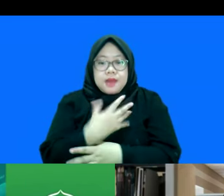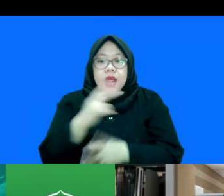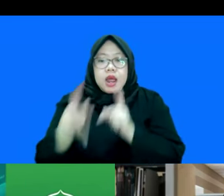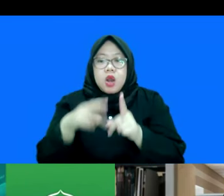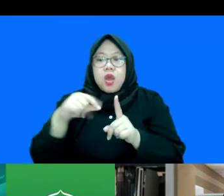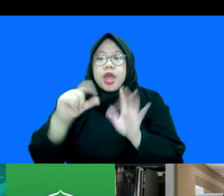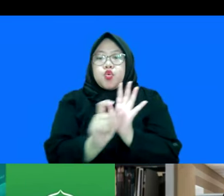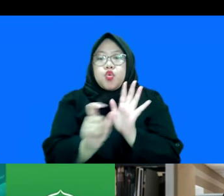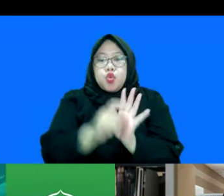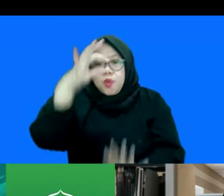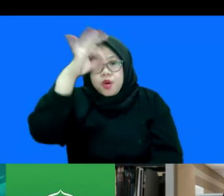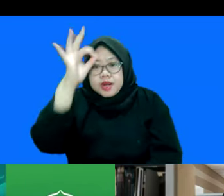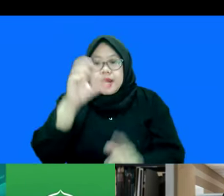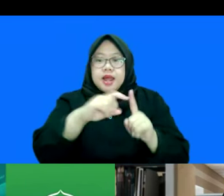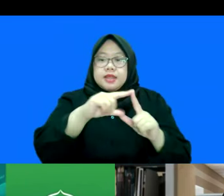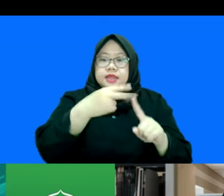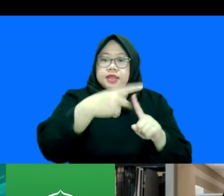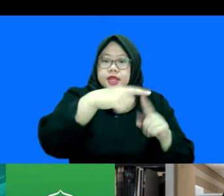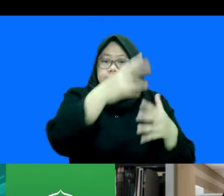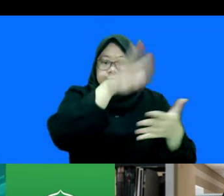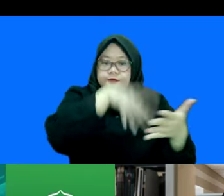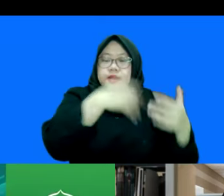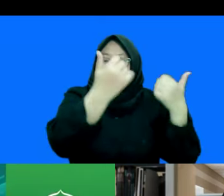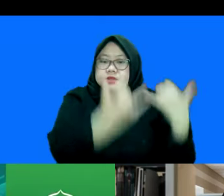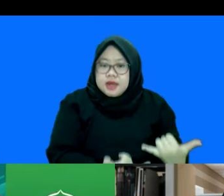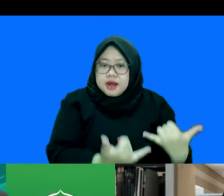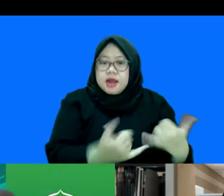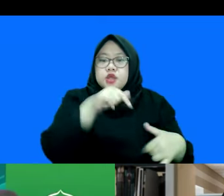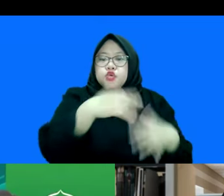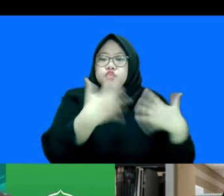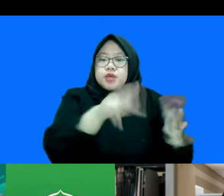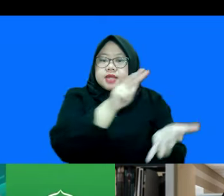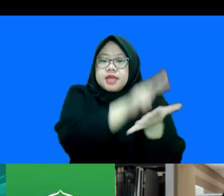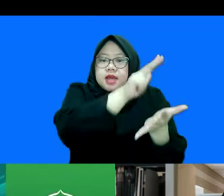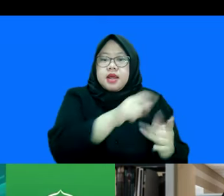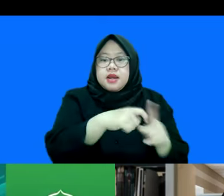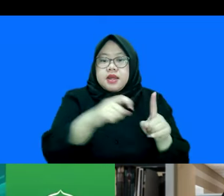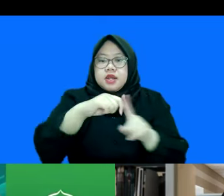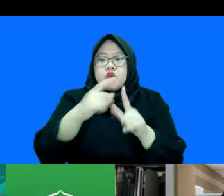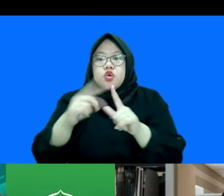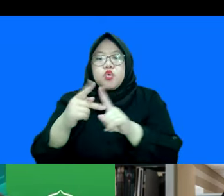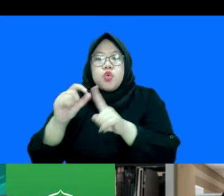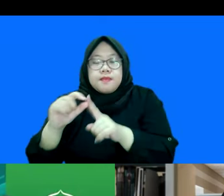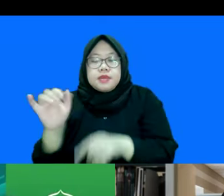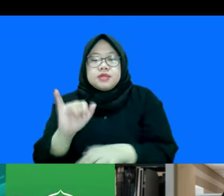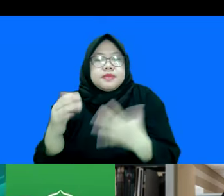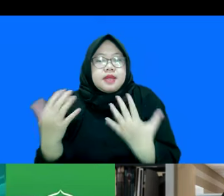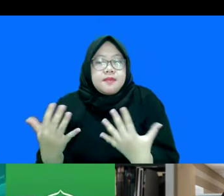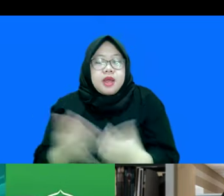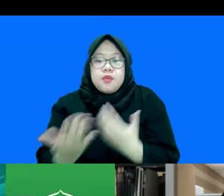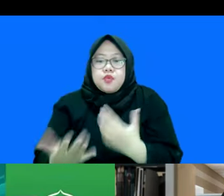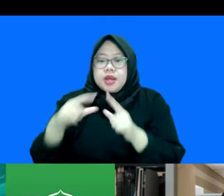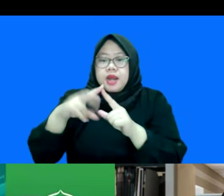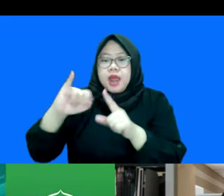Polri dengan draft yang sekarang justru lebih dahulu disahkan daripada KUHAP-nya? Mungkin Bang Arif